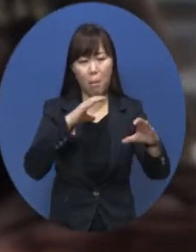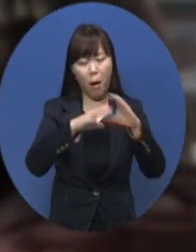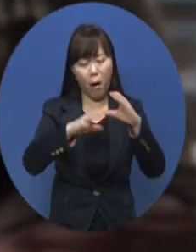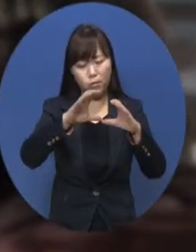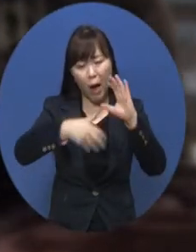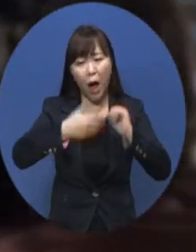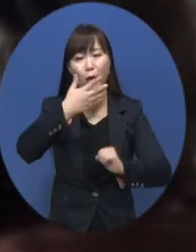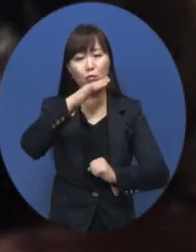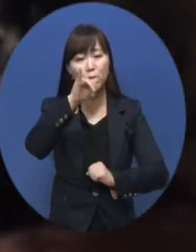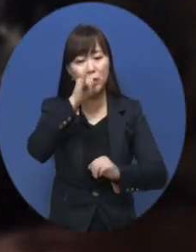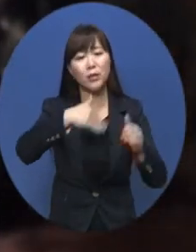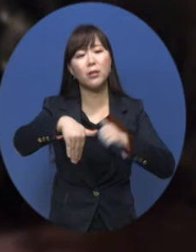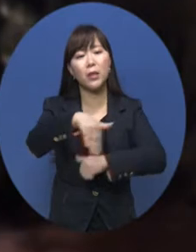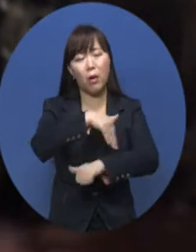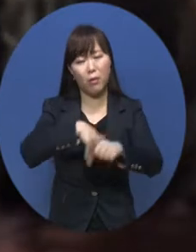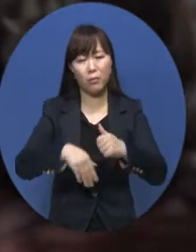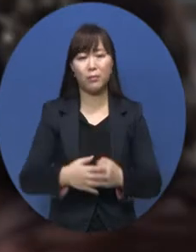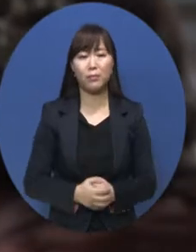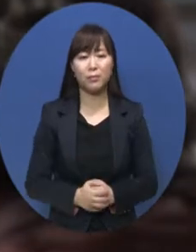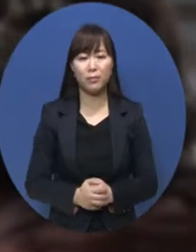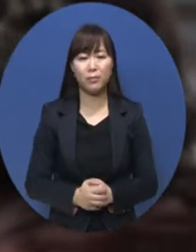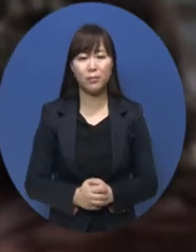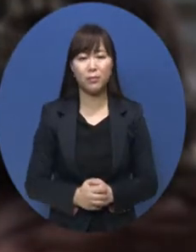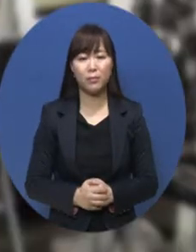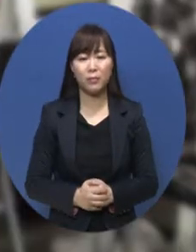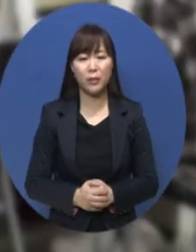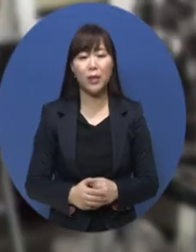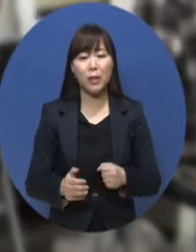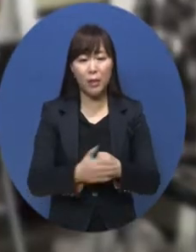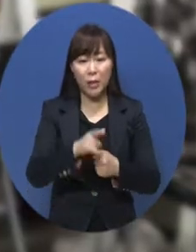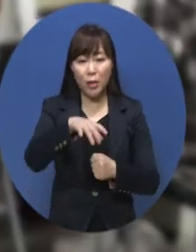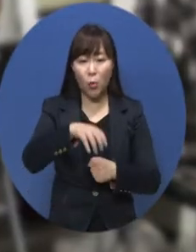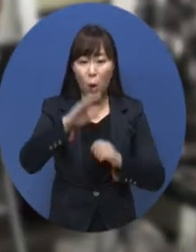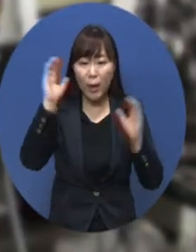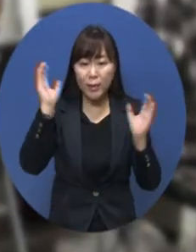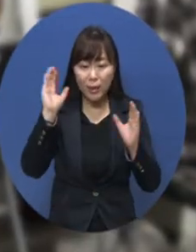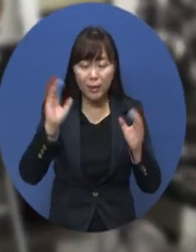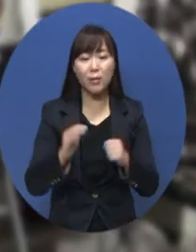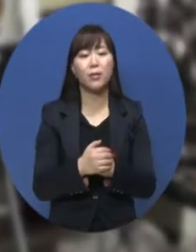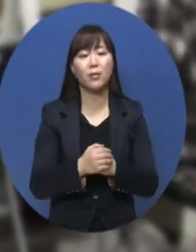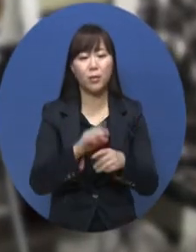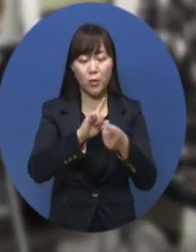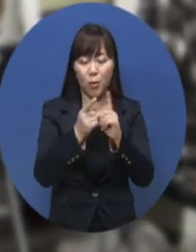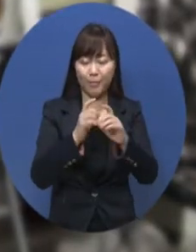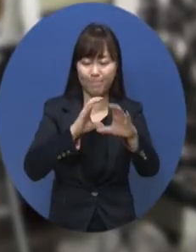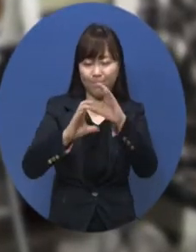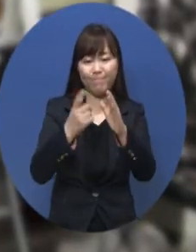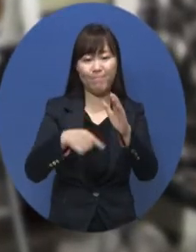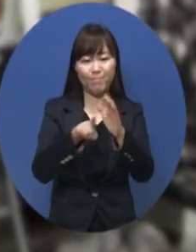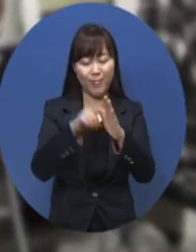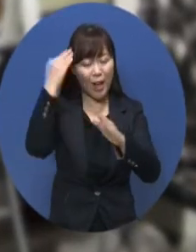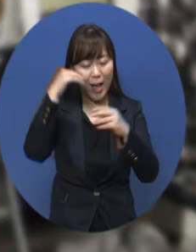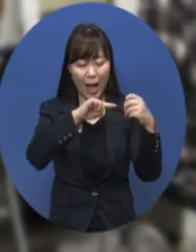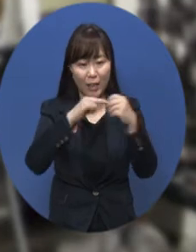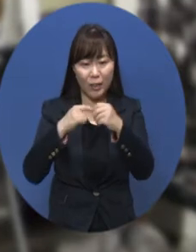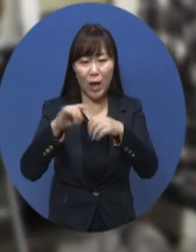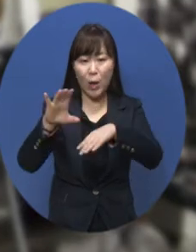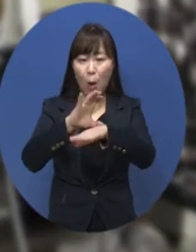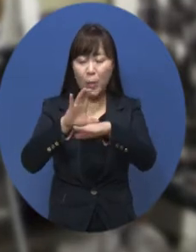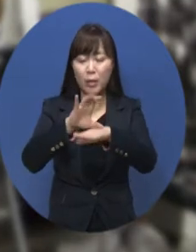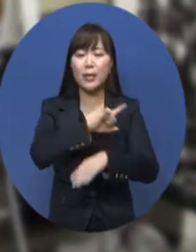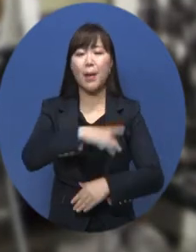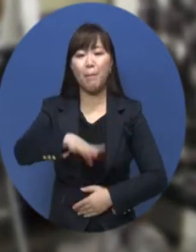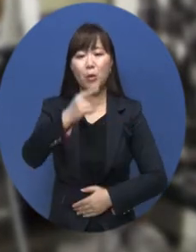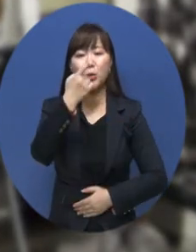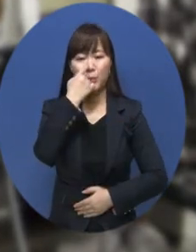제대로 할 수 없는 현실을 만들었습니다. 그래서 이곳 학생들은 소통을 위해 한글과 컴퓨터를